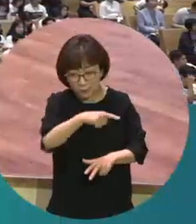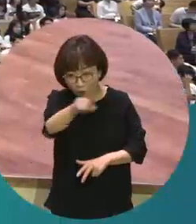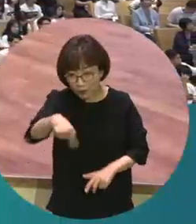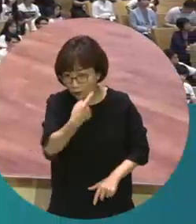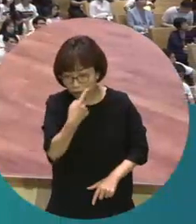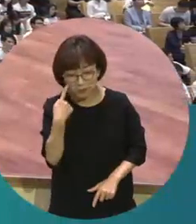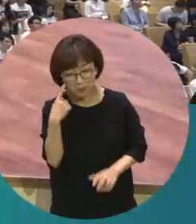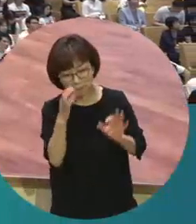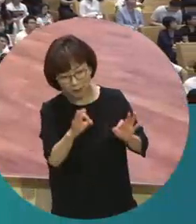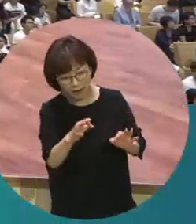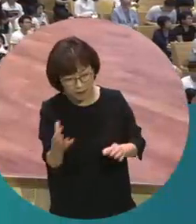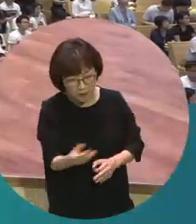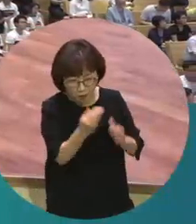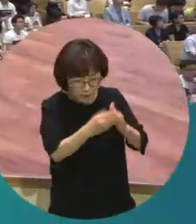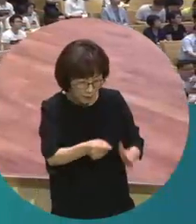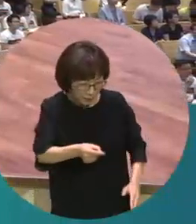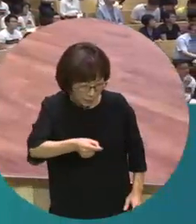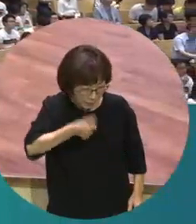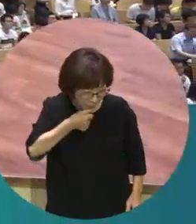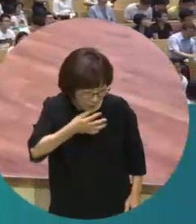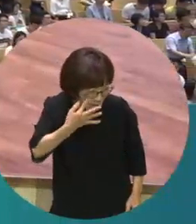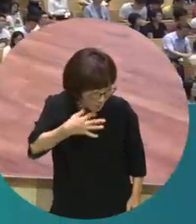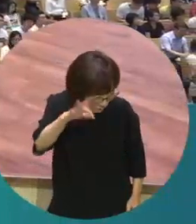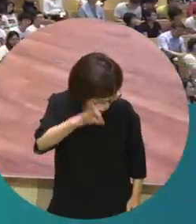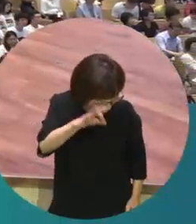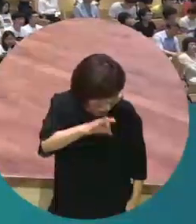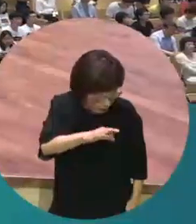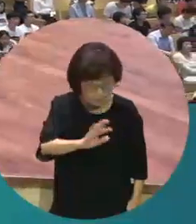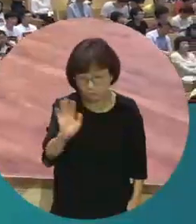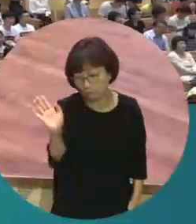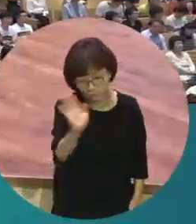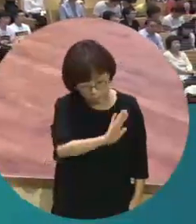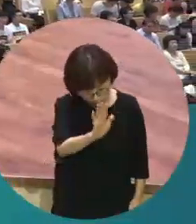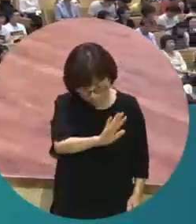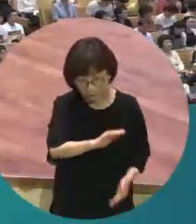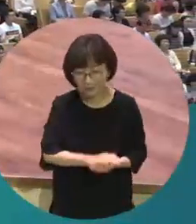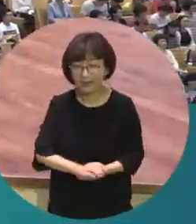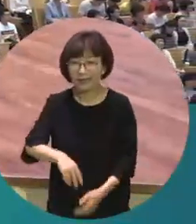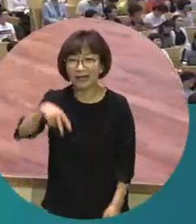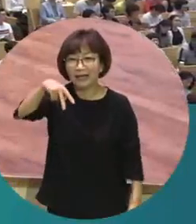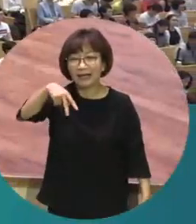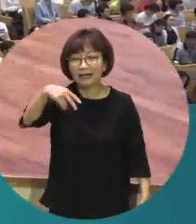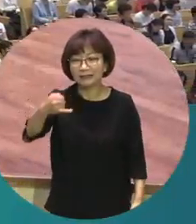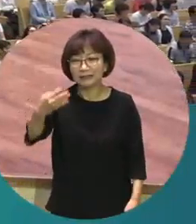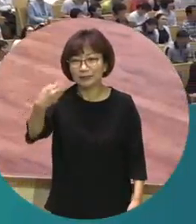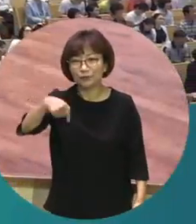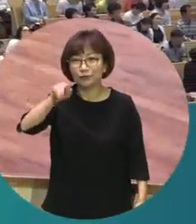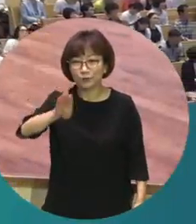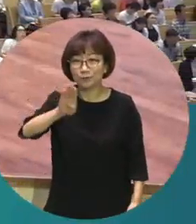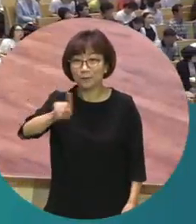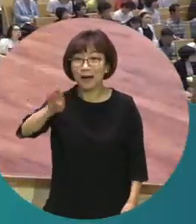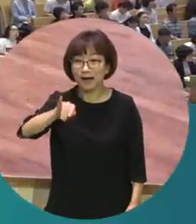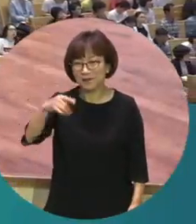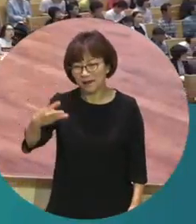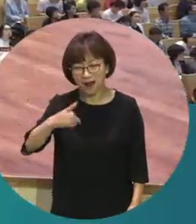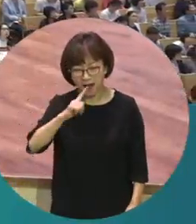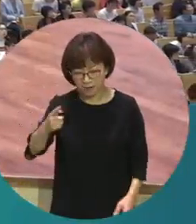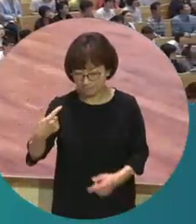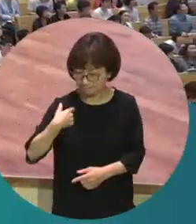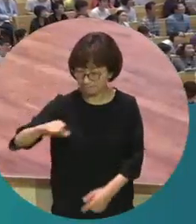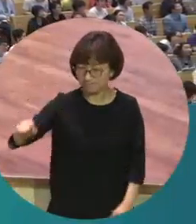보잘것 없지 아니하냐? 그러나 여호와가 이르노라 스룹바벨아 스스로 굳세게 할지어다 요사덱 아들